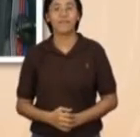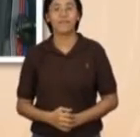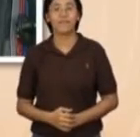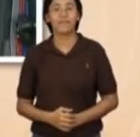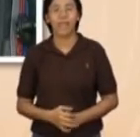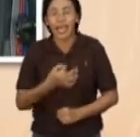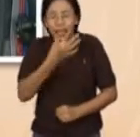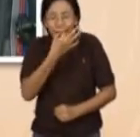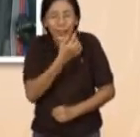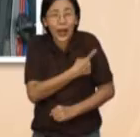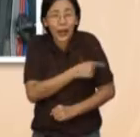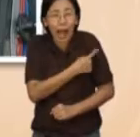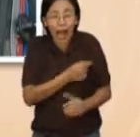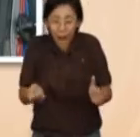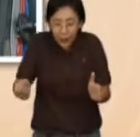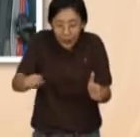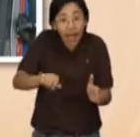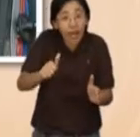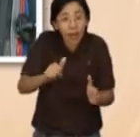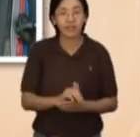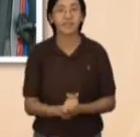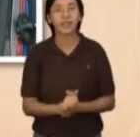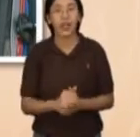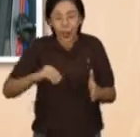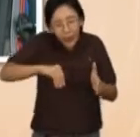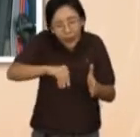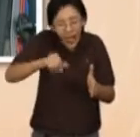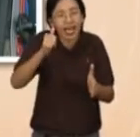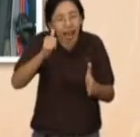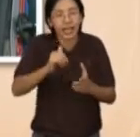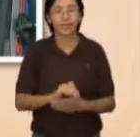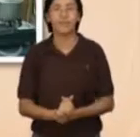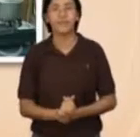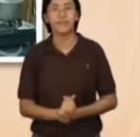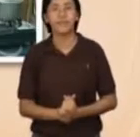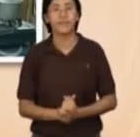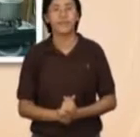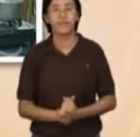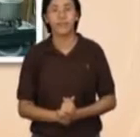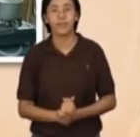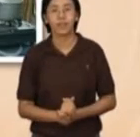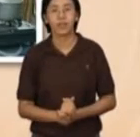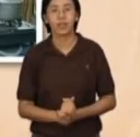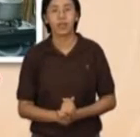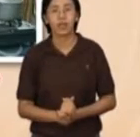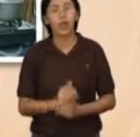ำเกลือใส่ด้วยได้ไหมคะอาจารย์หรือไม่ดี ได้ครับใส่เกลือใส่เกลือด้วยก็ได้ฮะ แล้วกระดูกนี่คือต้องเลือกยังไงคะ กระดูก